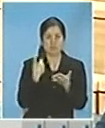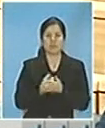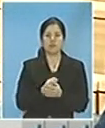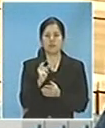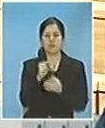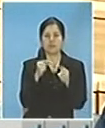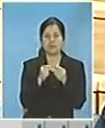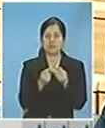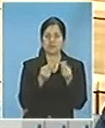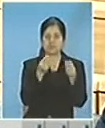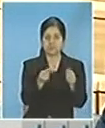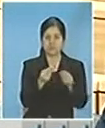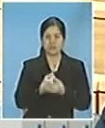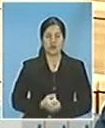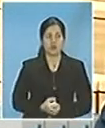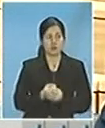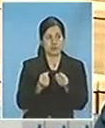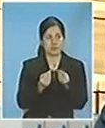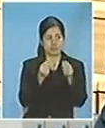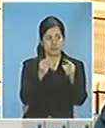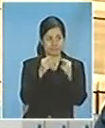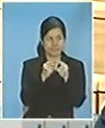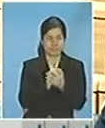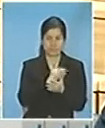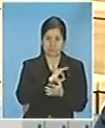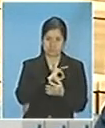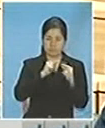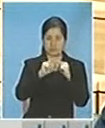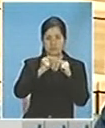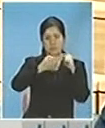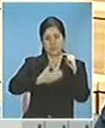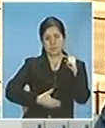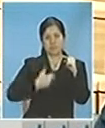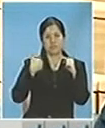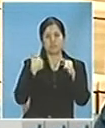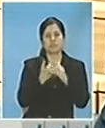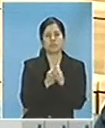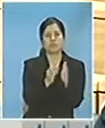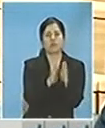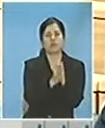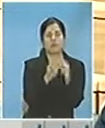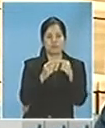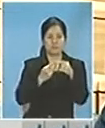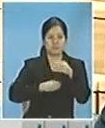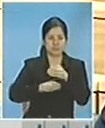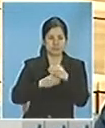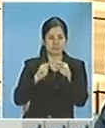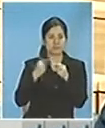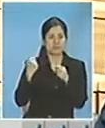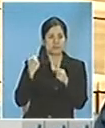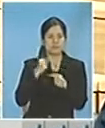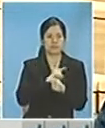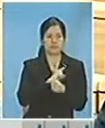และการสงเคราะห์อื่นแก่สมาชิกราชบัณฑิตยสถานรวมทั้งการเพิ่มเติมอำนาจหน้าที่